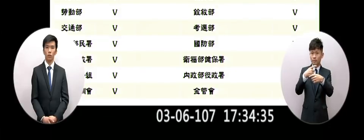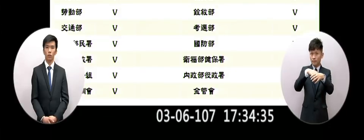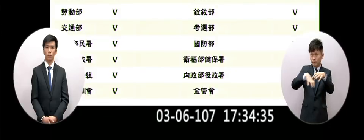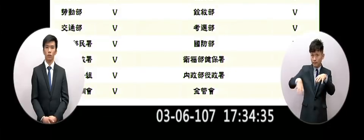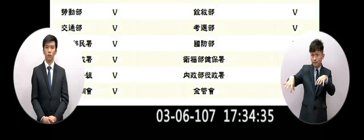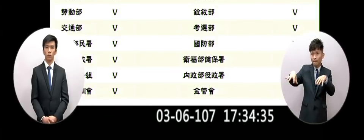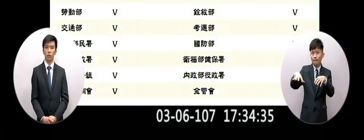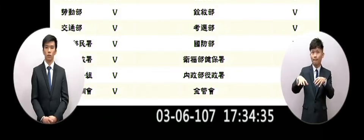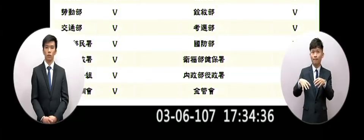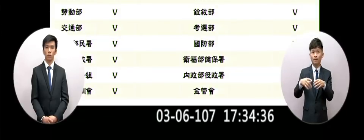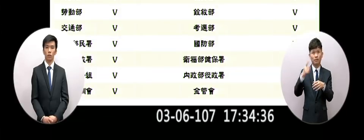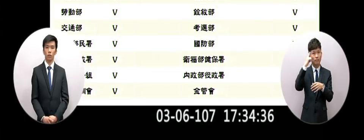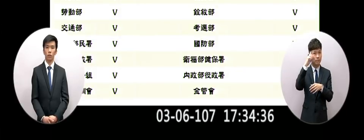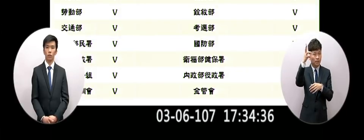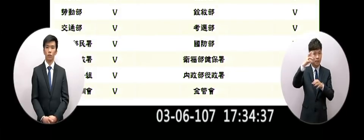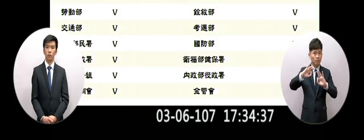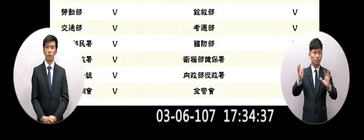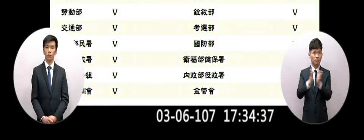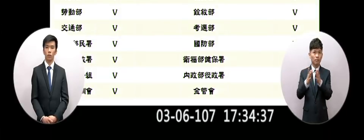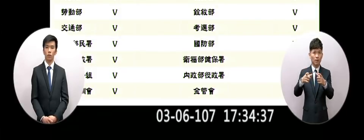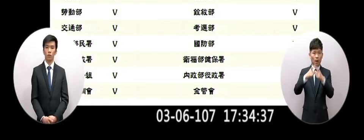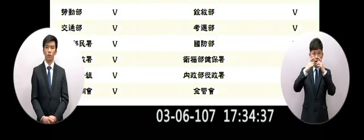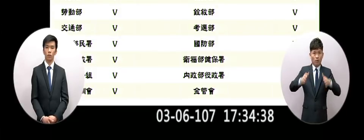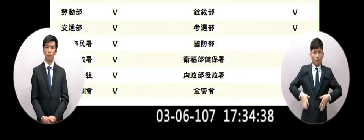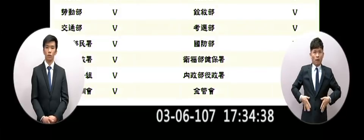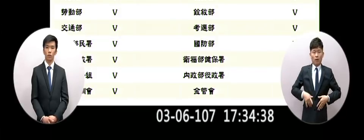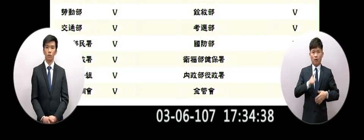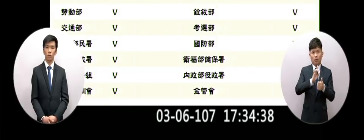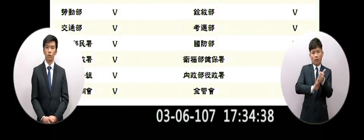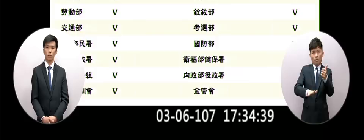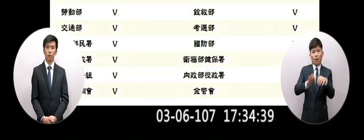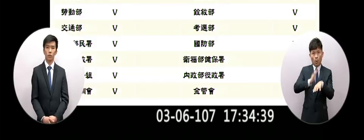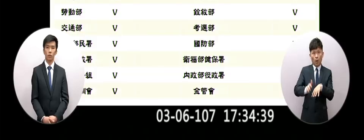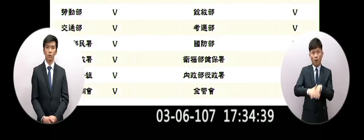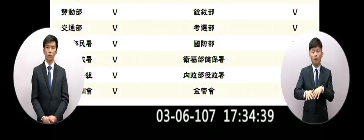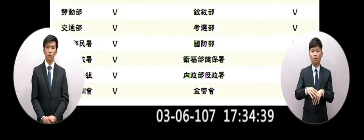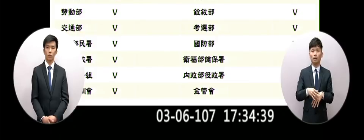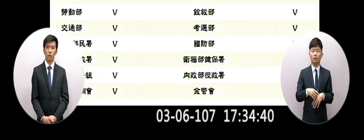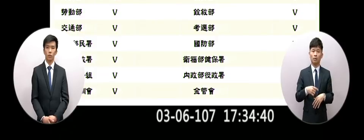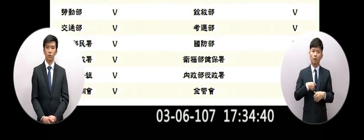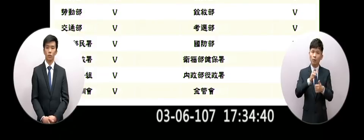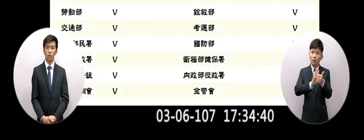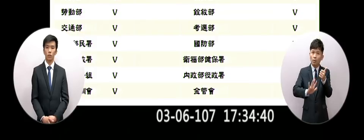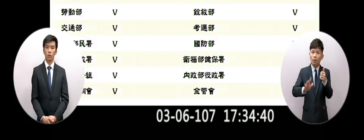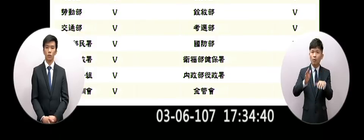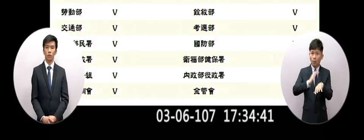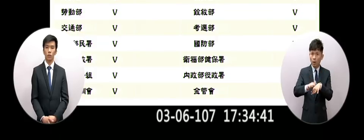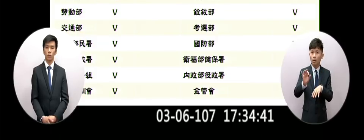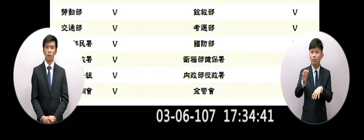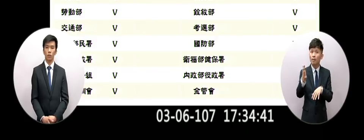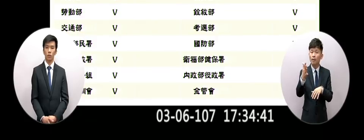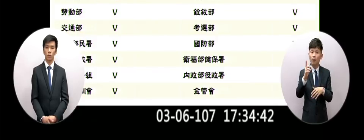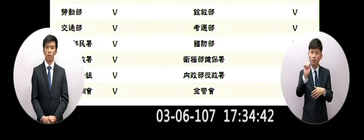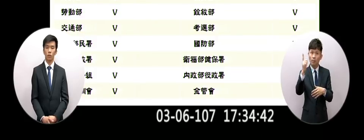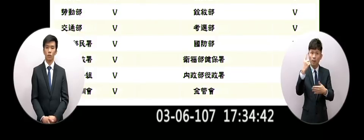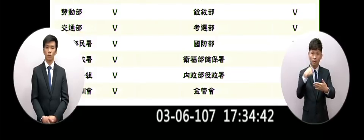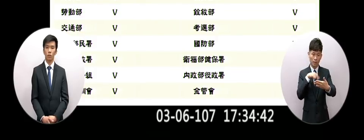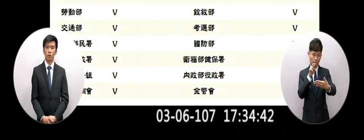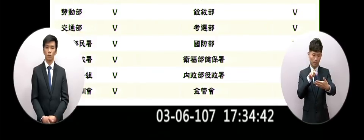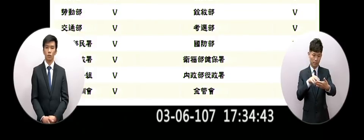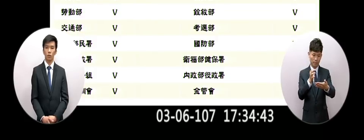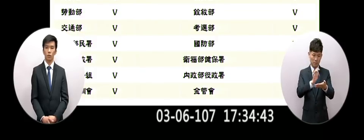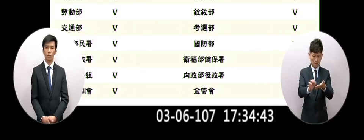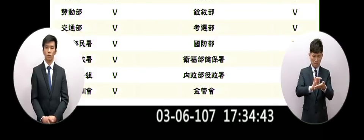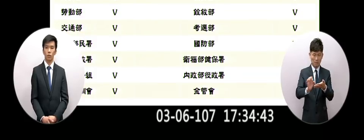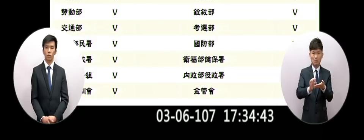为你只给人家3天时间就要回复，他们说有影响。我仔细看了一下有影响的原因，他们说要花钱